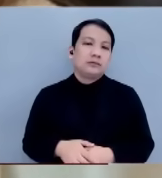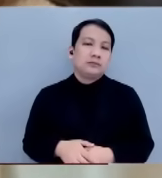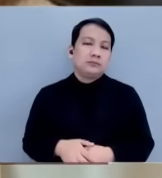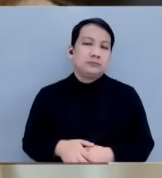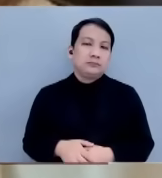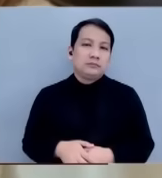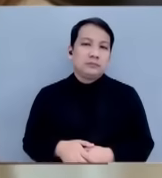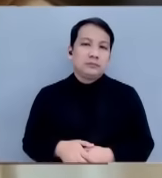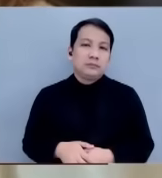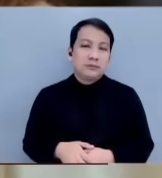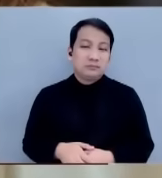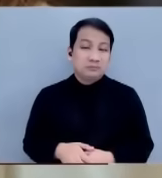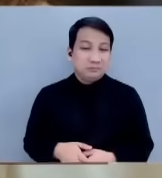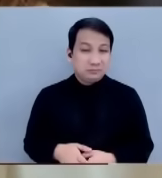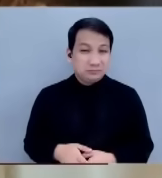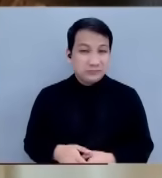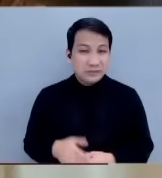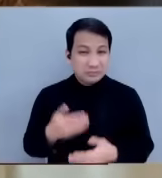Tapos konti na lang.